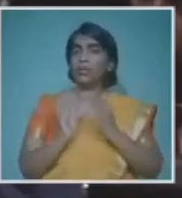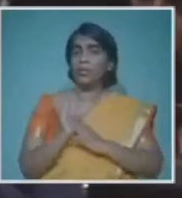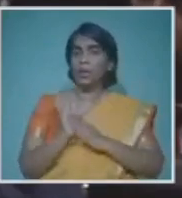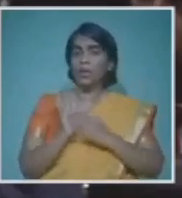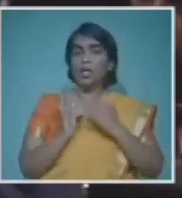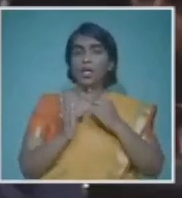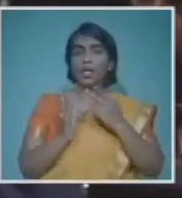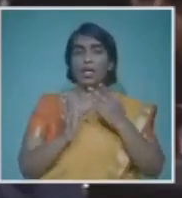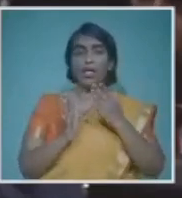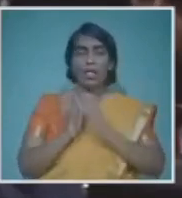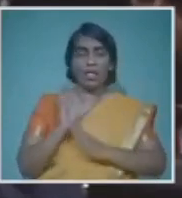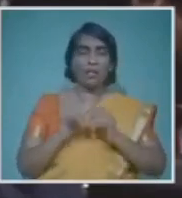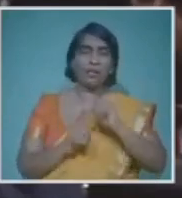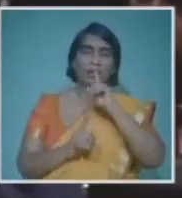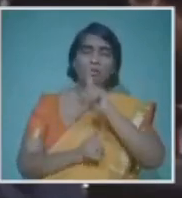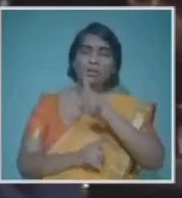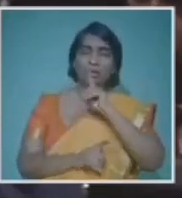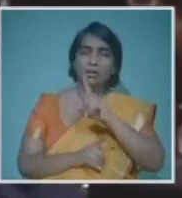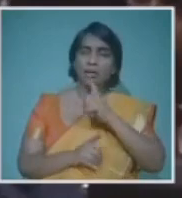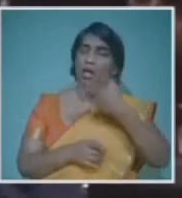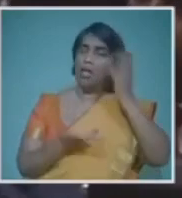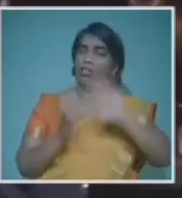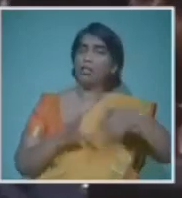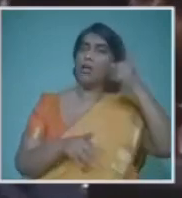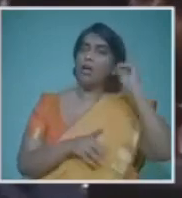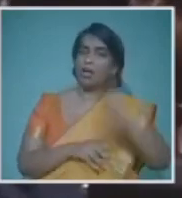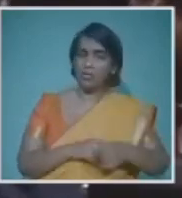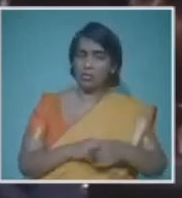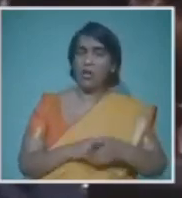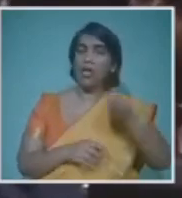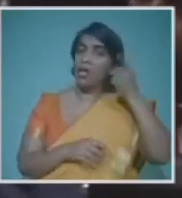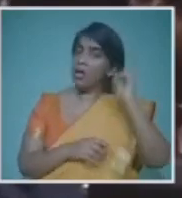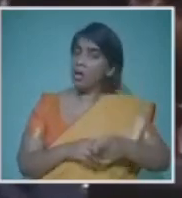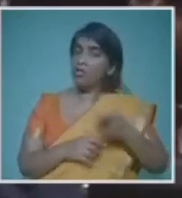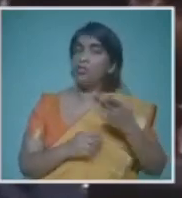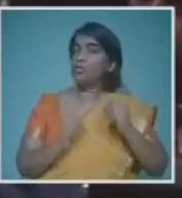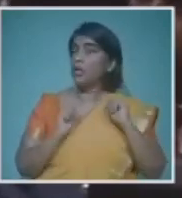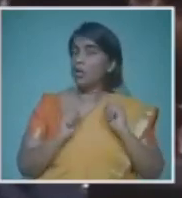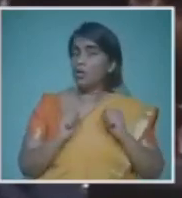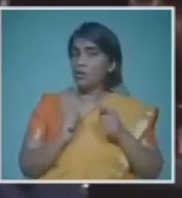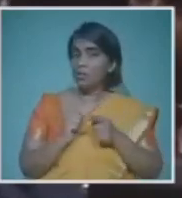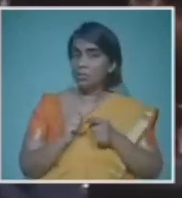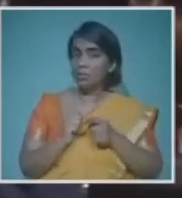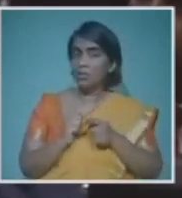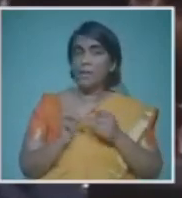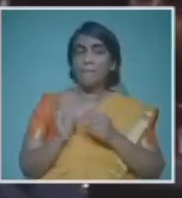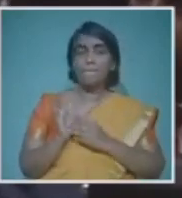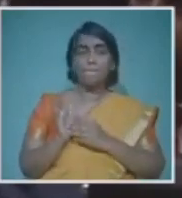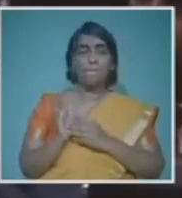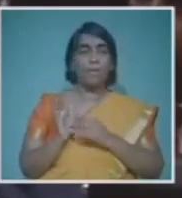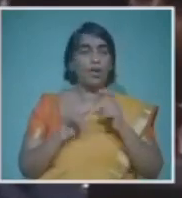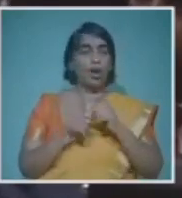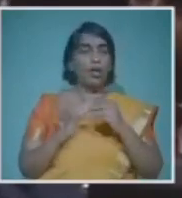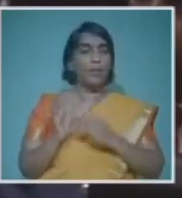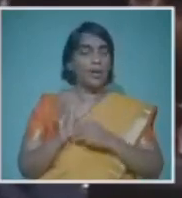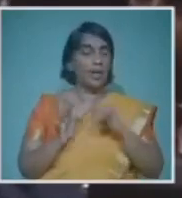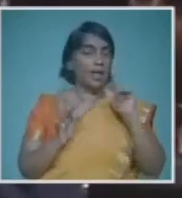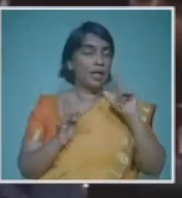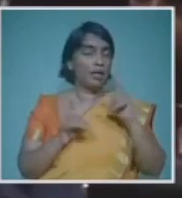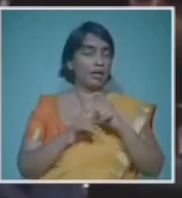සමරික්‍ර ඇමතිතුමා ආයාචනය කරලා අවසානයේ අනුමත කරා. අනුමත කරේ කොහොමද? මිලියන ඩොලර් මිලියන